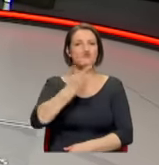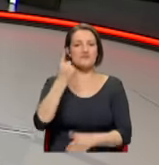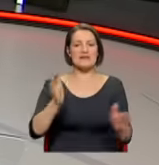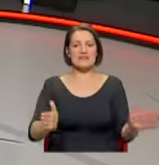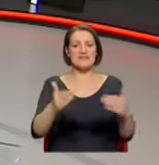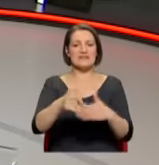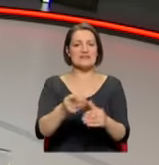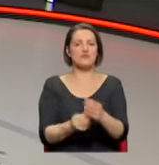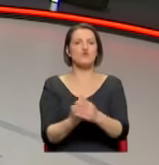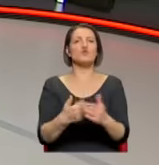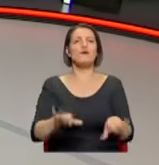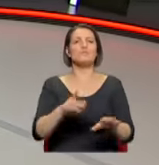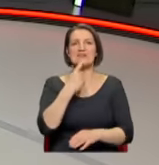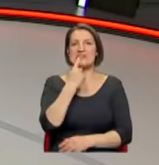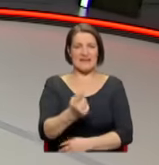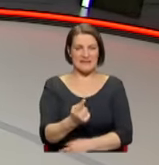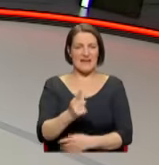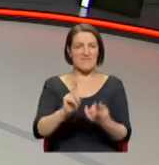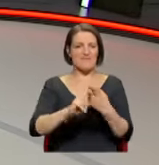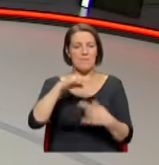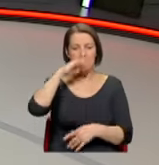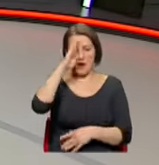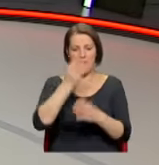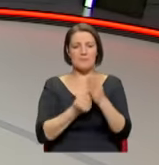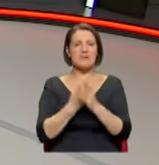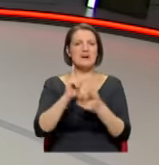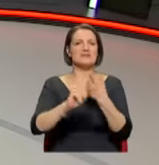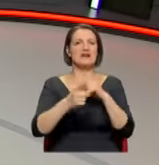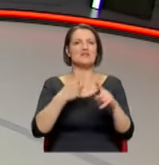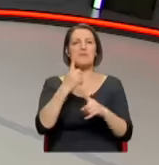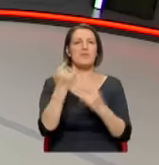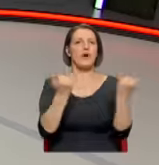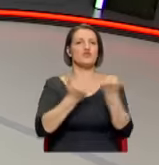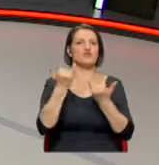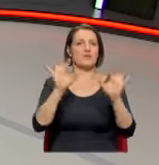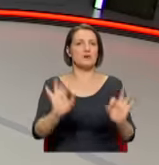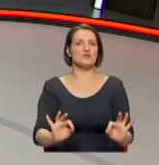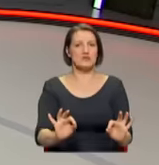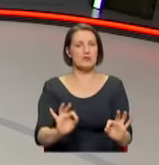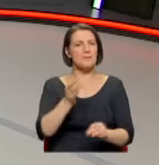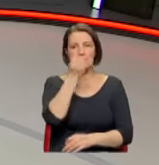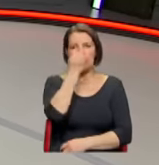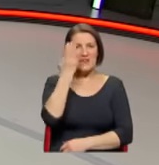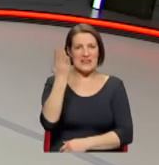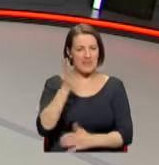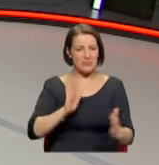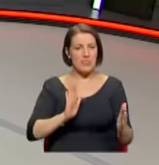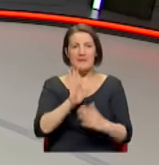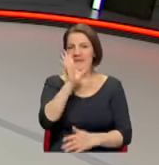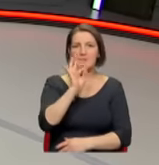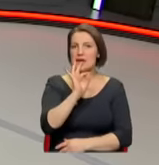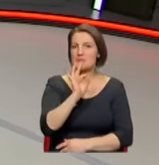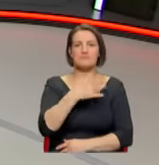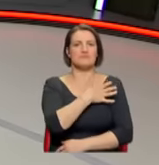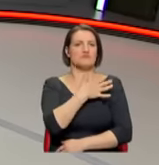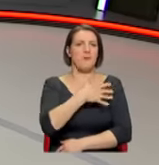sandıkta kurulmamıştır" dedi. Bayram sabahı siyasette bir tartışma başladı. Bahçeli'ye tepki kimden geldi?